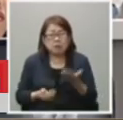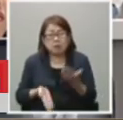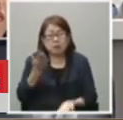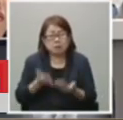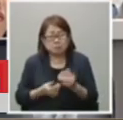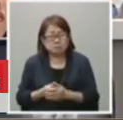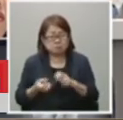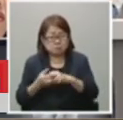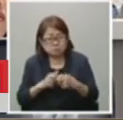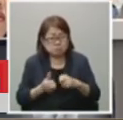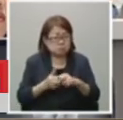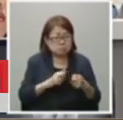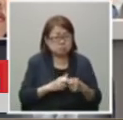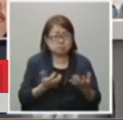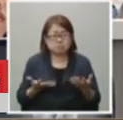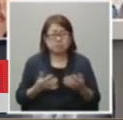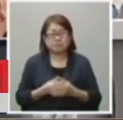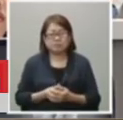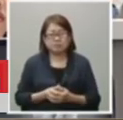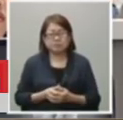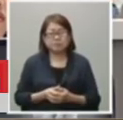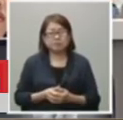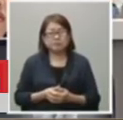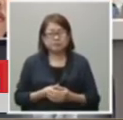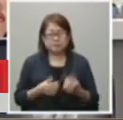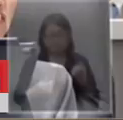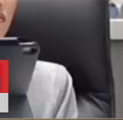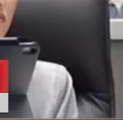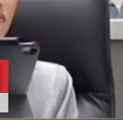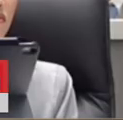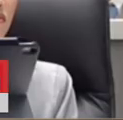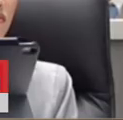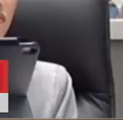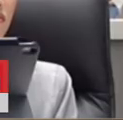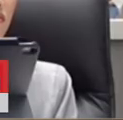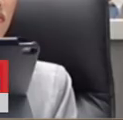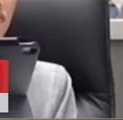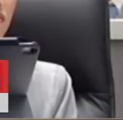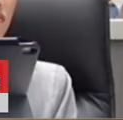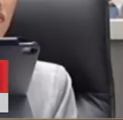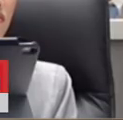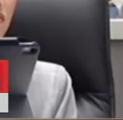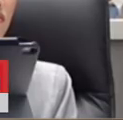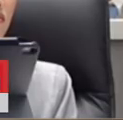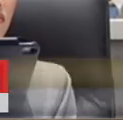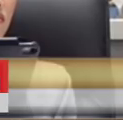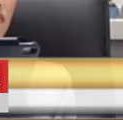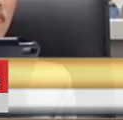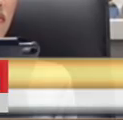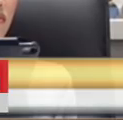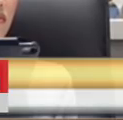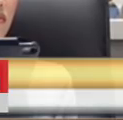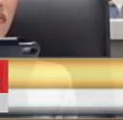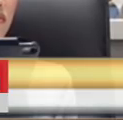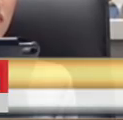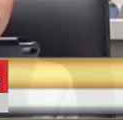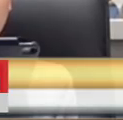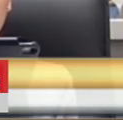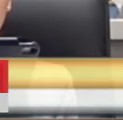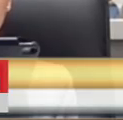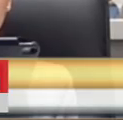กขอบกะลากันอยู่นั่นเพราะเรามีโลกที่กว้างใหญ่ไพศาลทุกคนจับตามองท่านนายกรัฐมนตรี